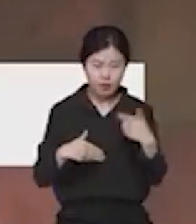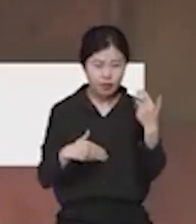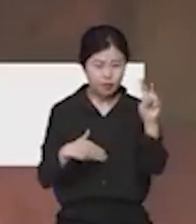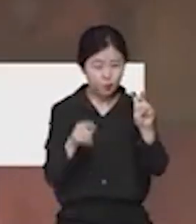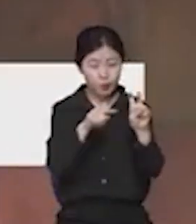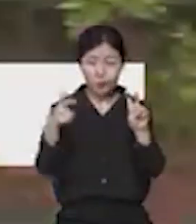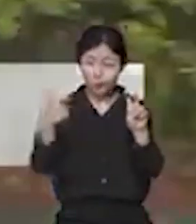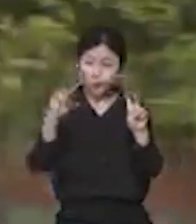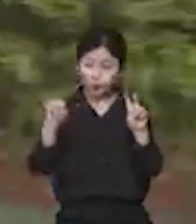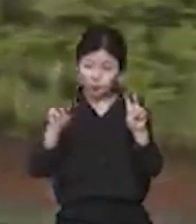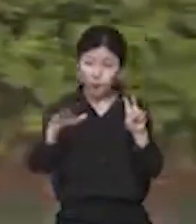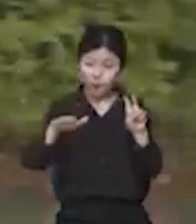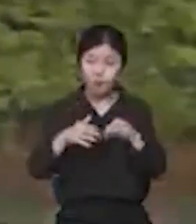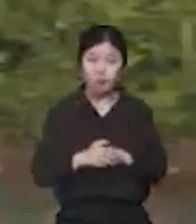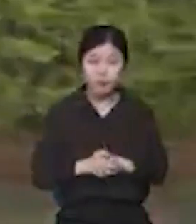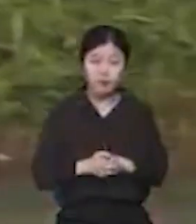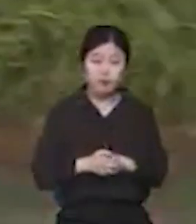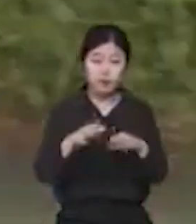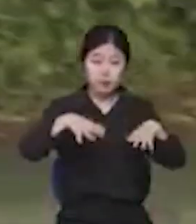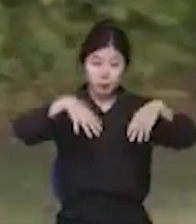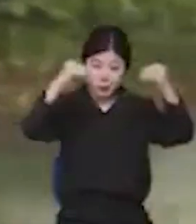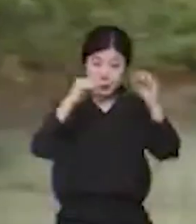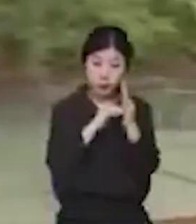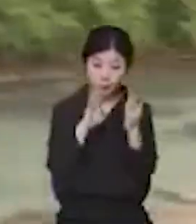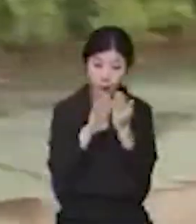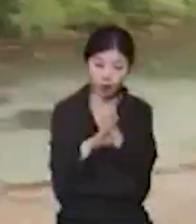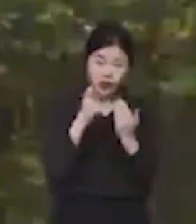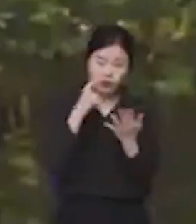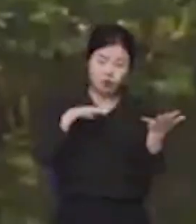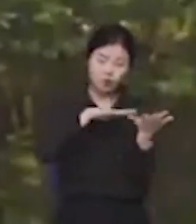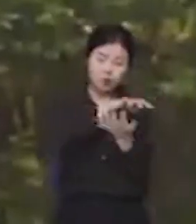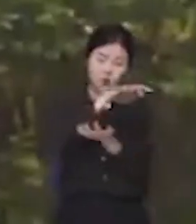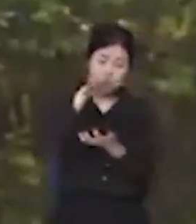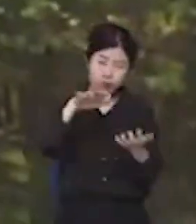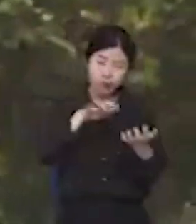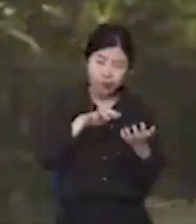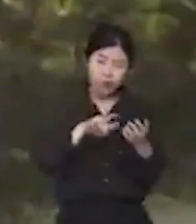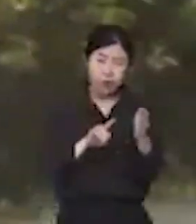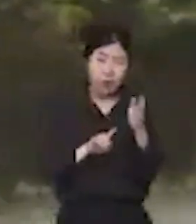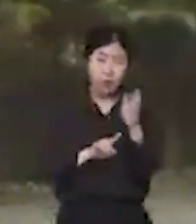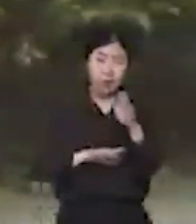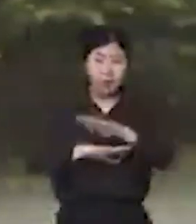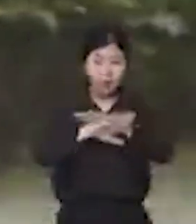되고 있습니다. 비가 그친 뒤엔 대체로 흐린 가운데 한낮 기온이